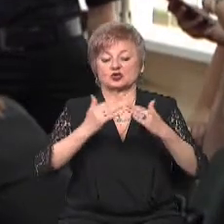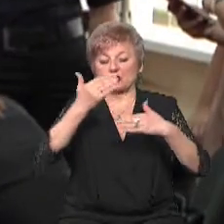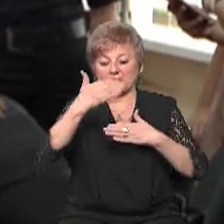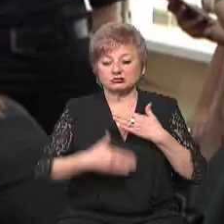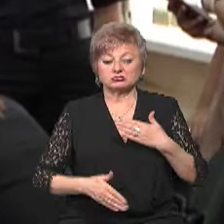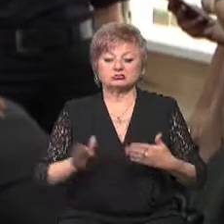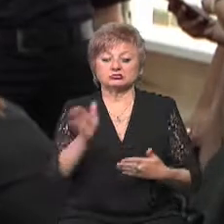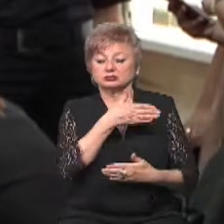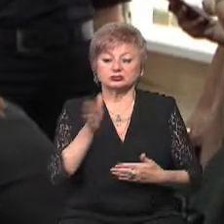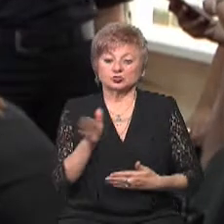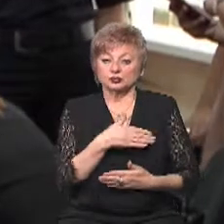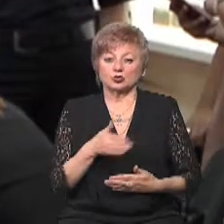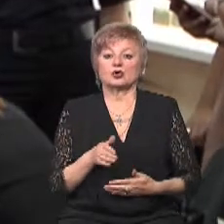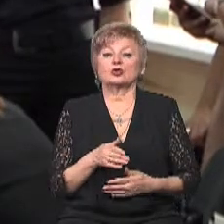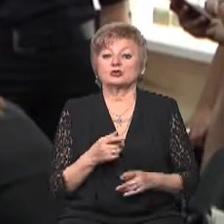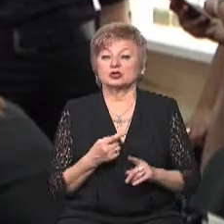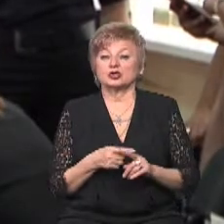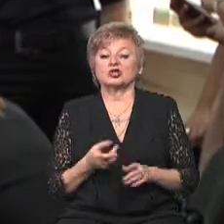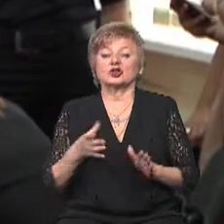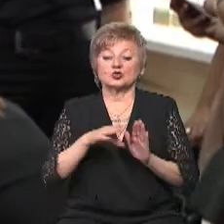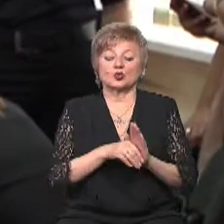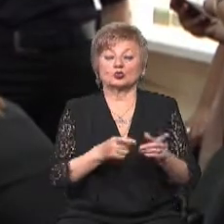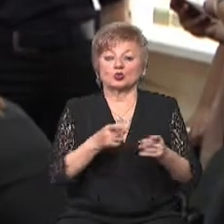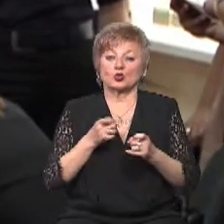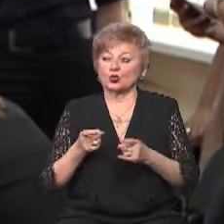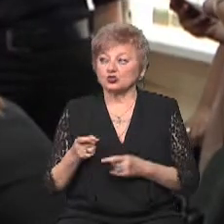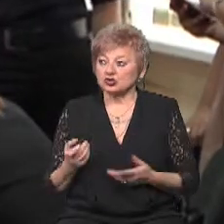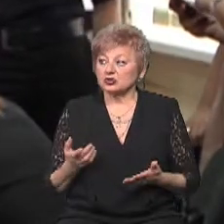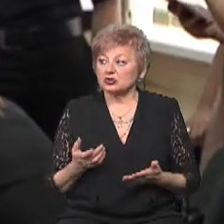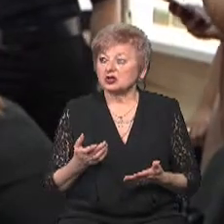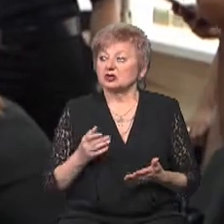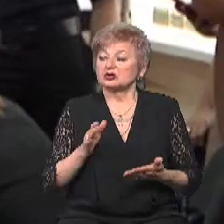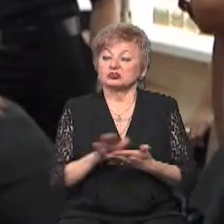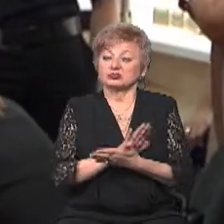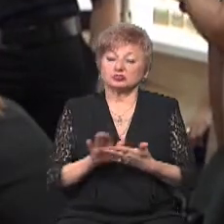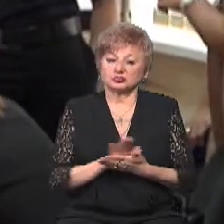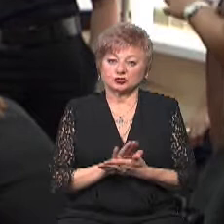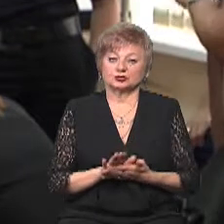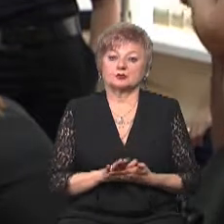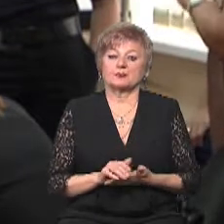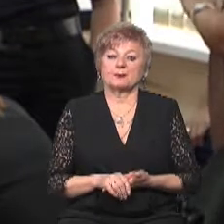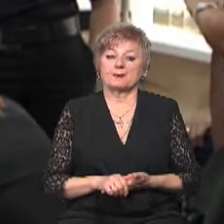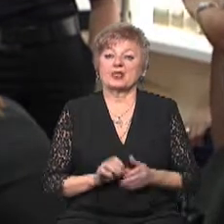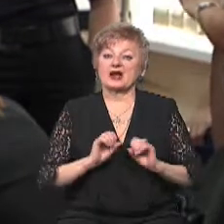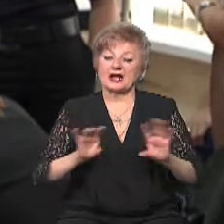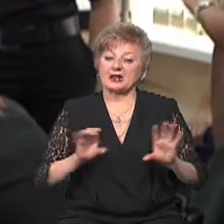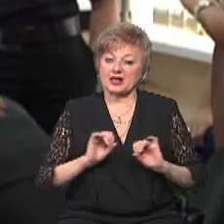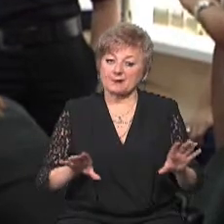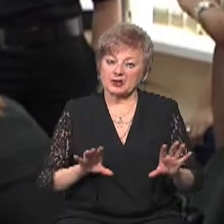до відповідного санітарного стану та очистили їх шляхом або змивання, або зафарбовування наркотичної реклами. За